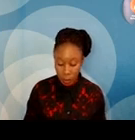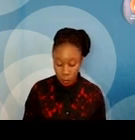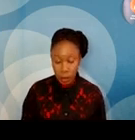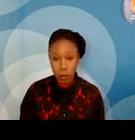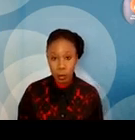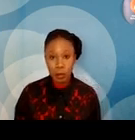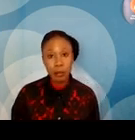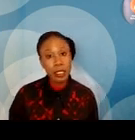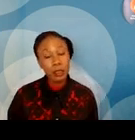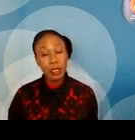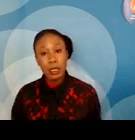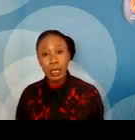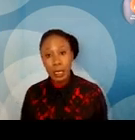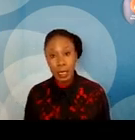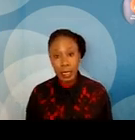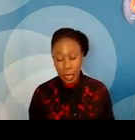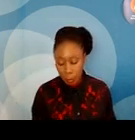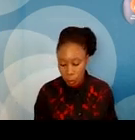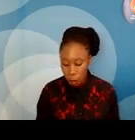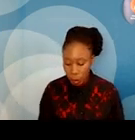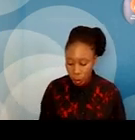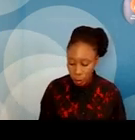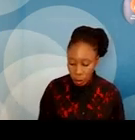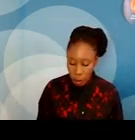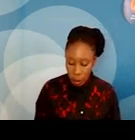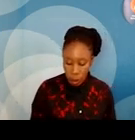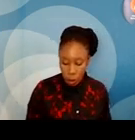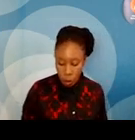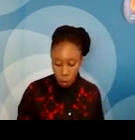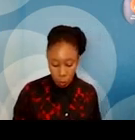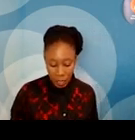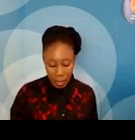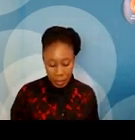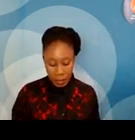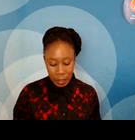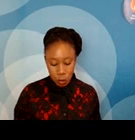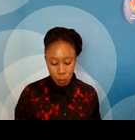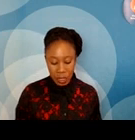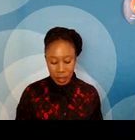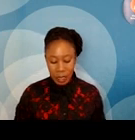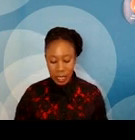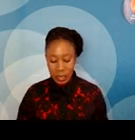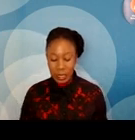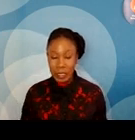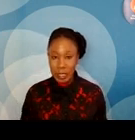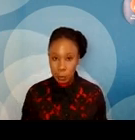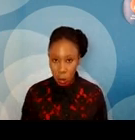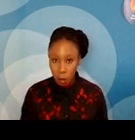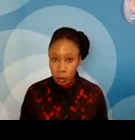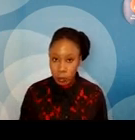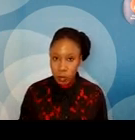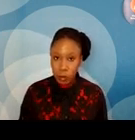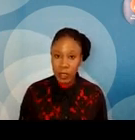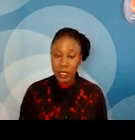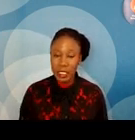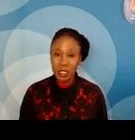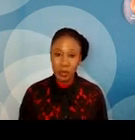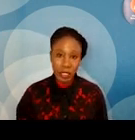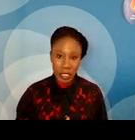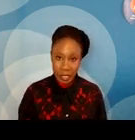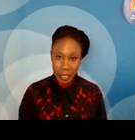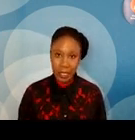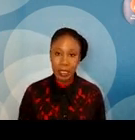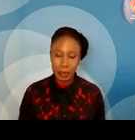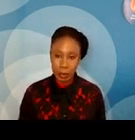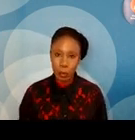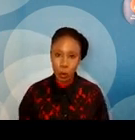nytt arbete om man blir arbetssökande. Och om det anses som mindre anställningsbar, vilket